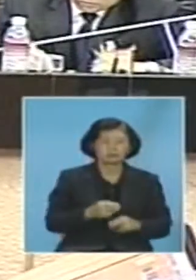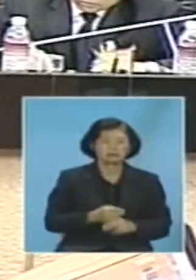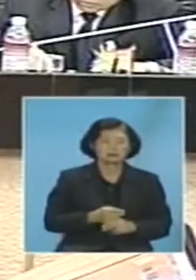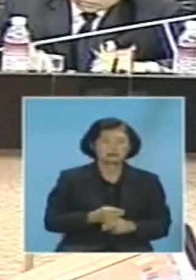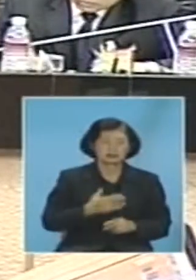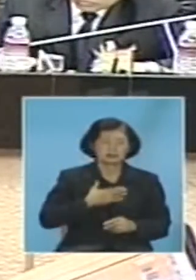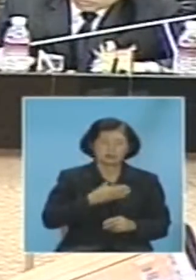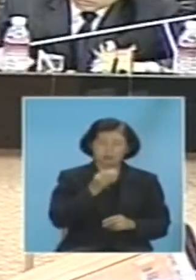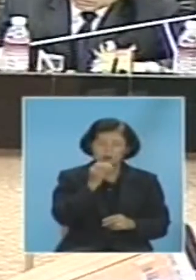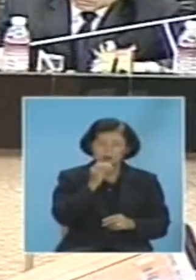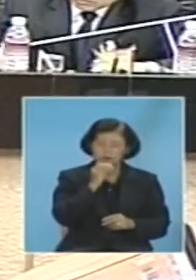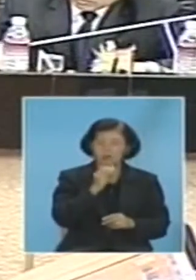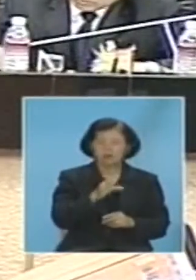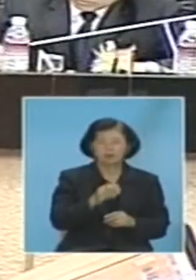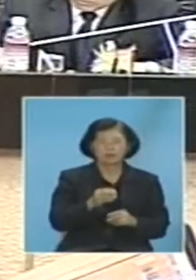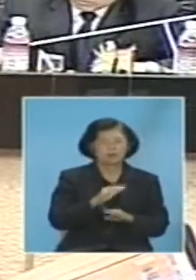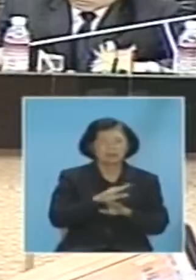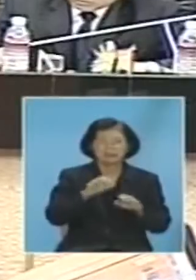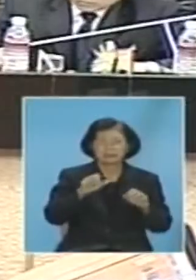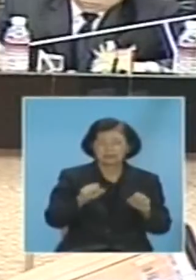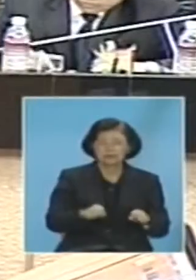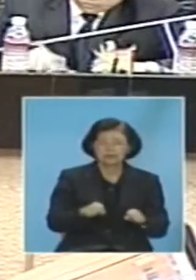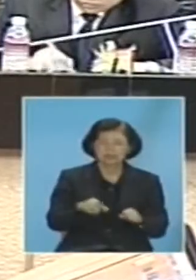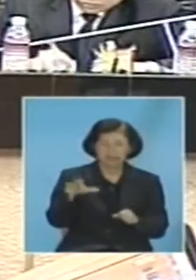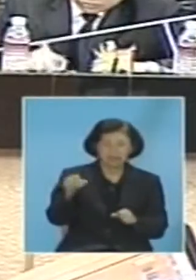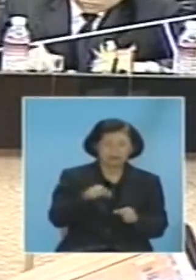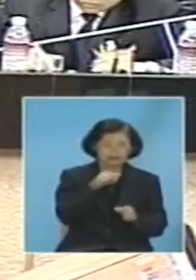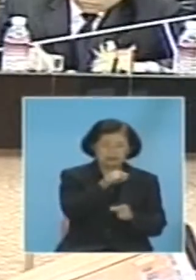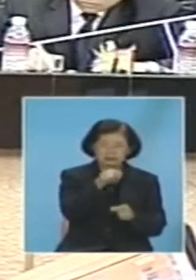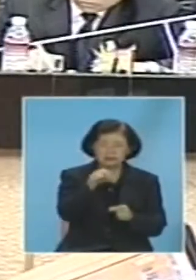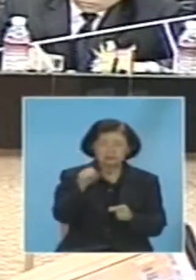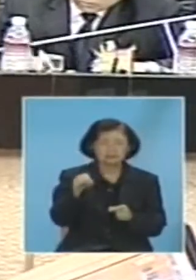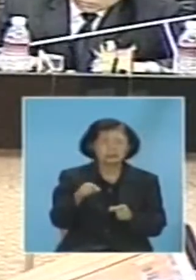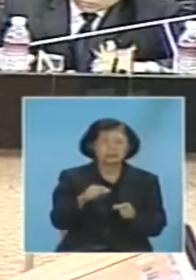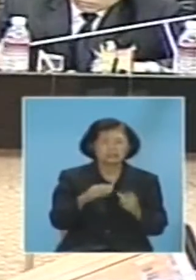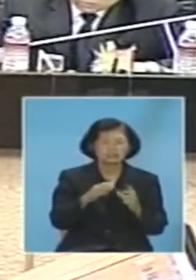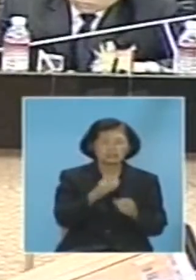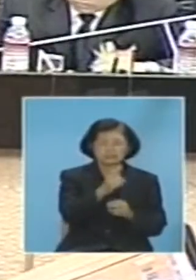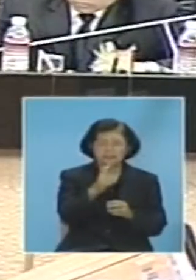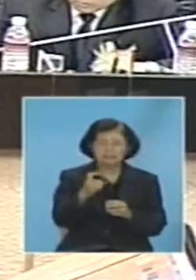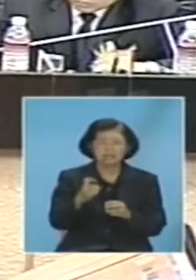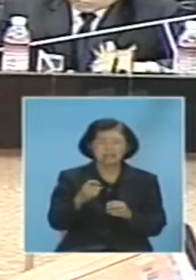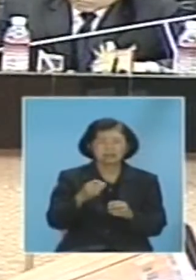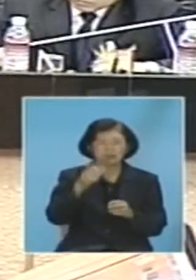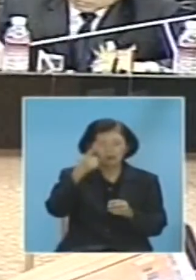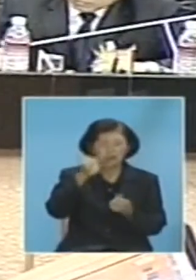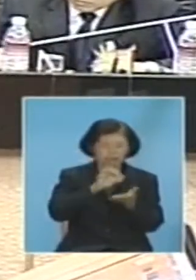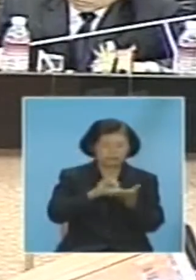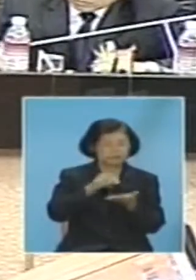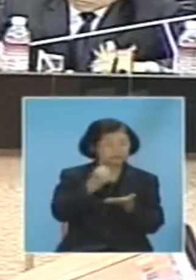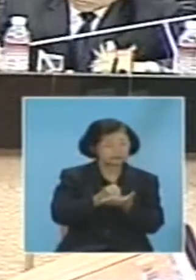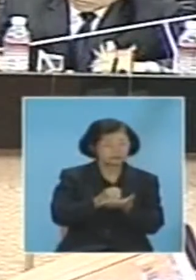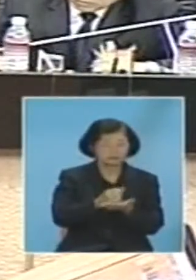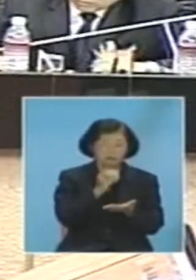ฉันก็ขอเน้นย้ำว่าไม่สามารถนำมาชี้ถึงความเสียหายในคดีนี้ได้เนื่องจากสัญญาเหล่านั้นค่ะได้